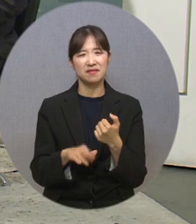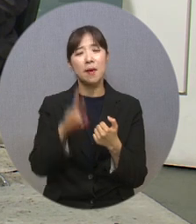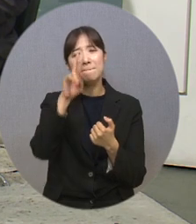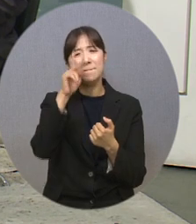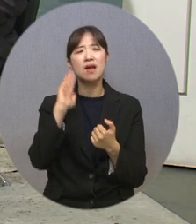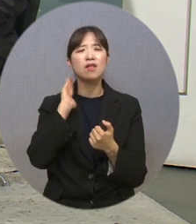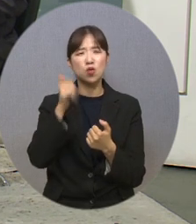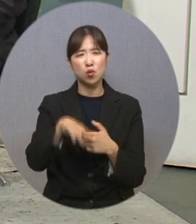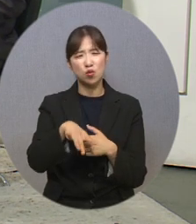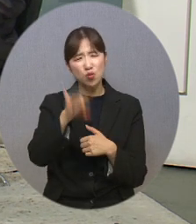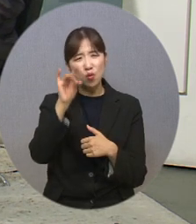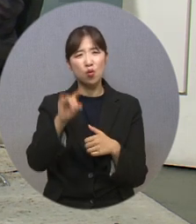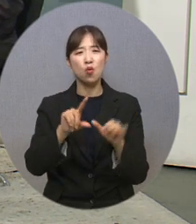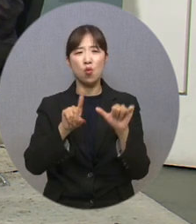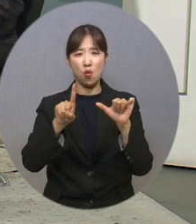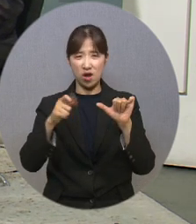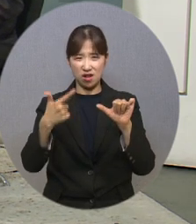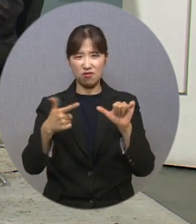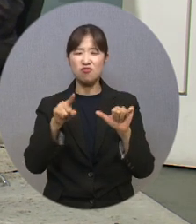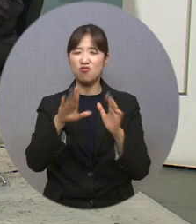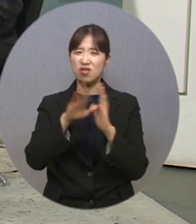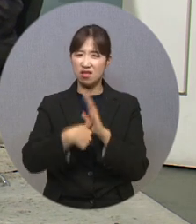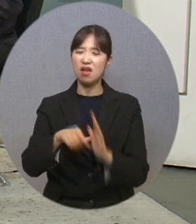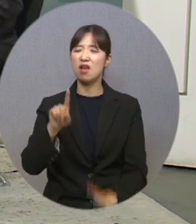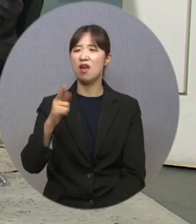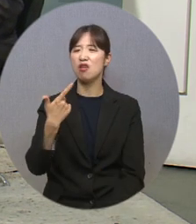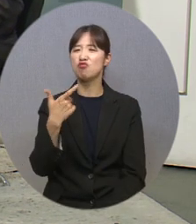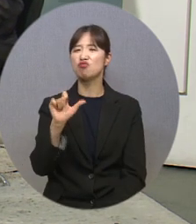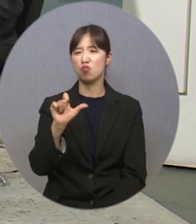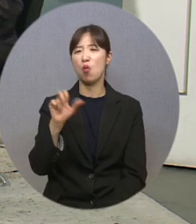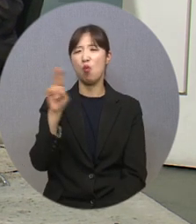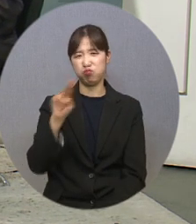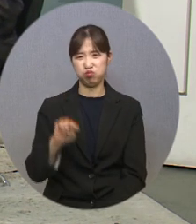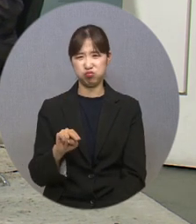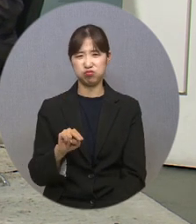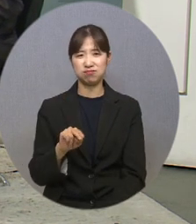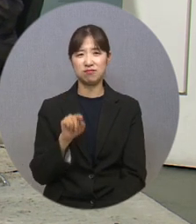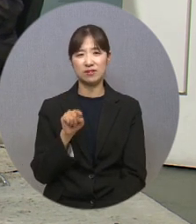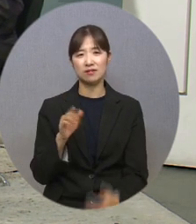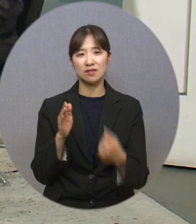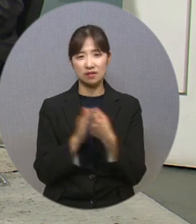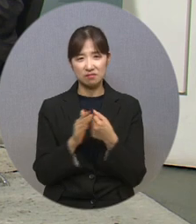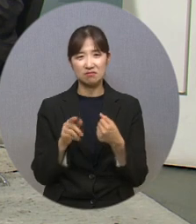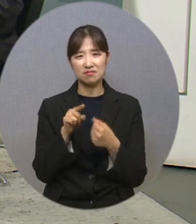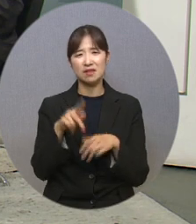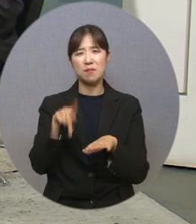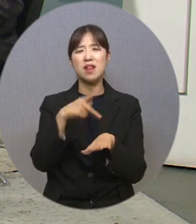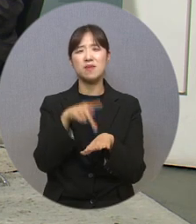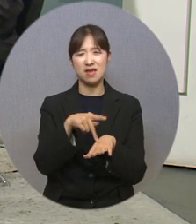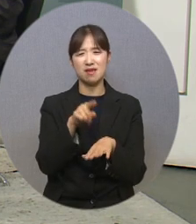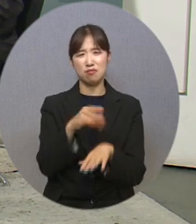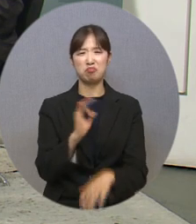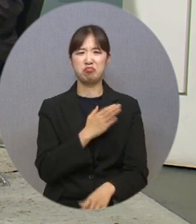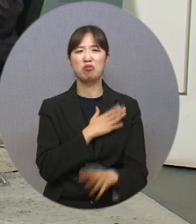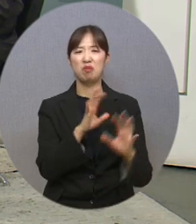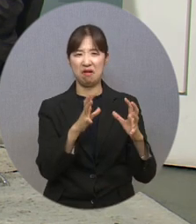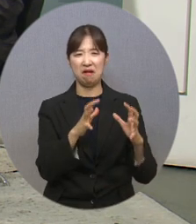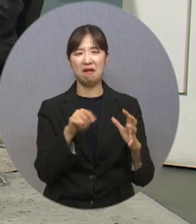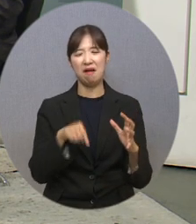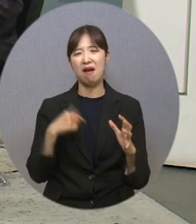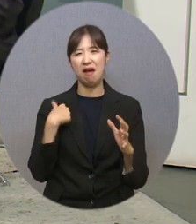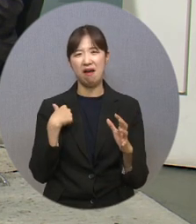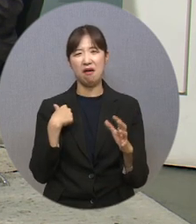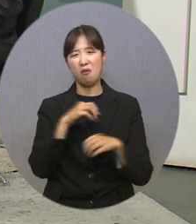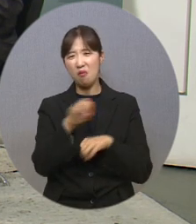취임하고 5.16 초기가 65불이었다고 하니까 뭐 그때는 뭐 필리핀은 아주 부호의 나라고